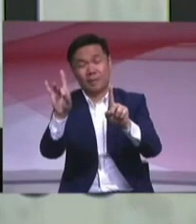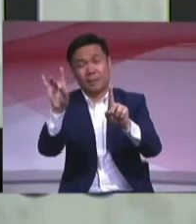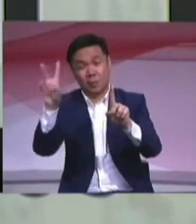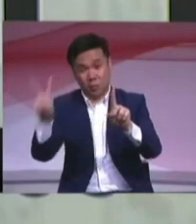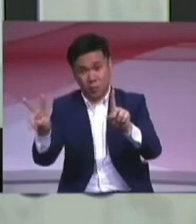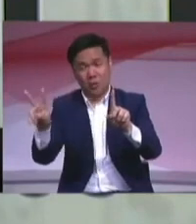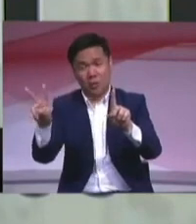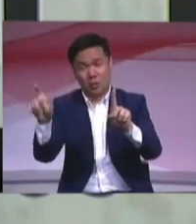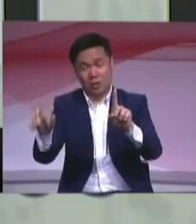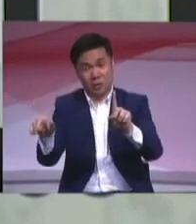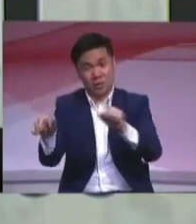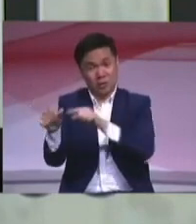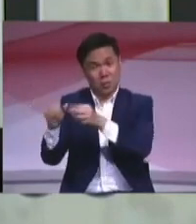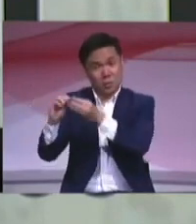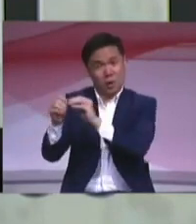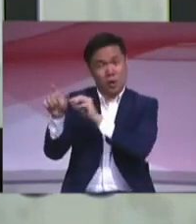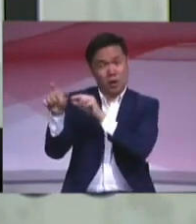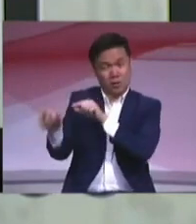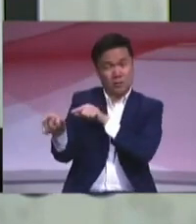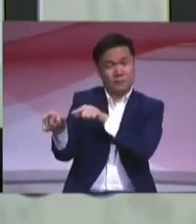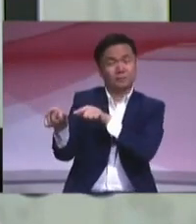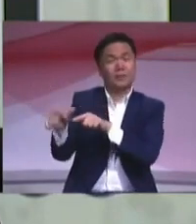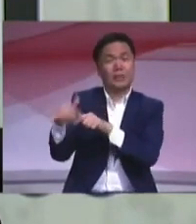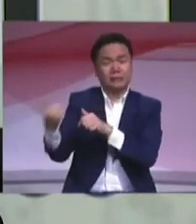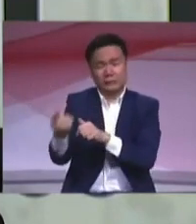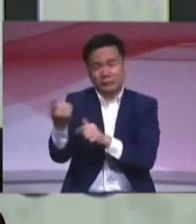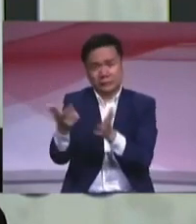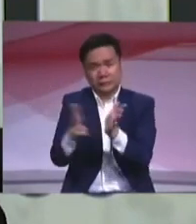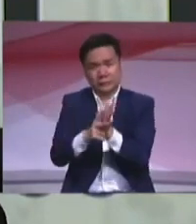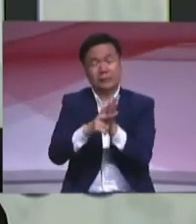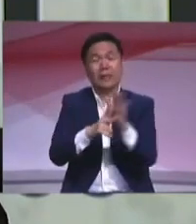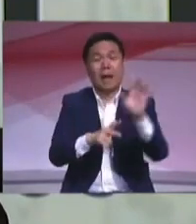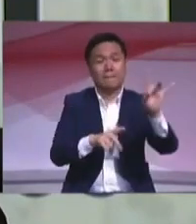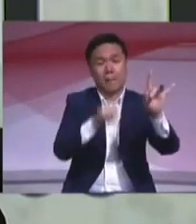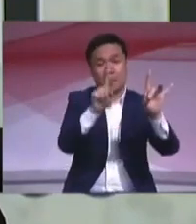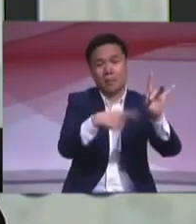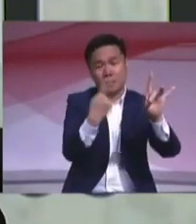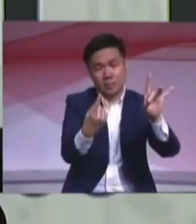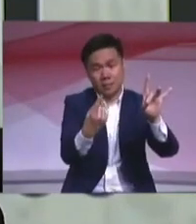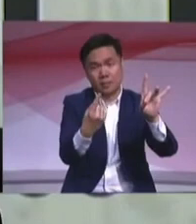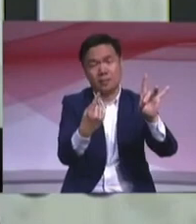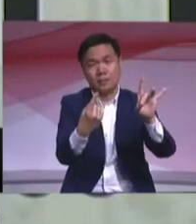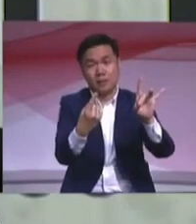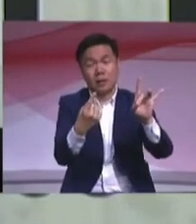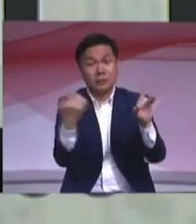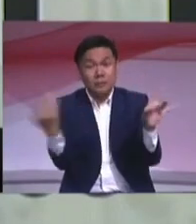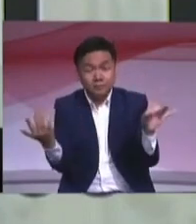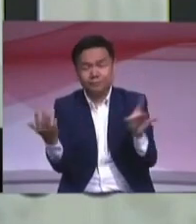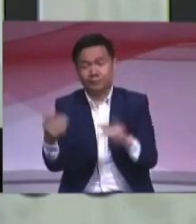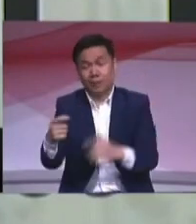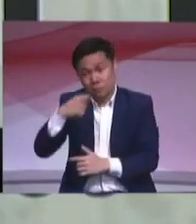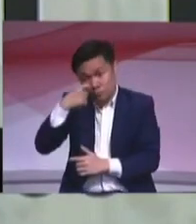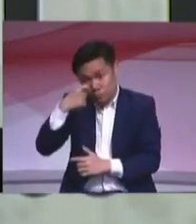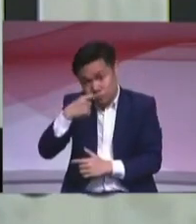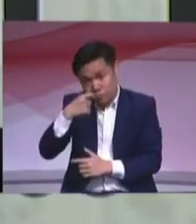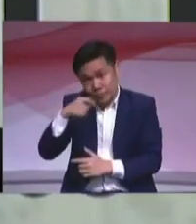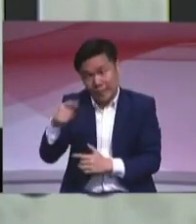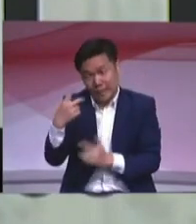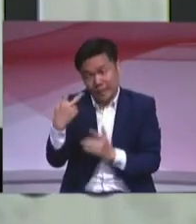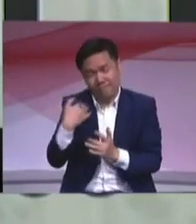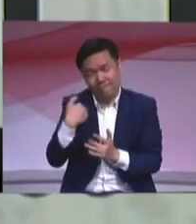ke-130,982 telah dilaporkan positif COVID-19 pada 8 Januari 2021 hasil saringan individu